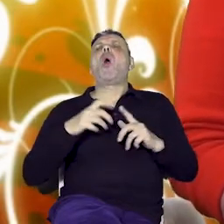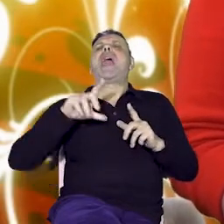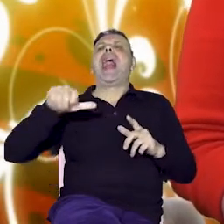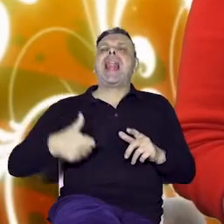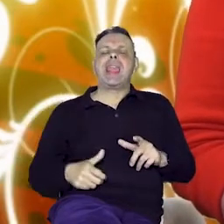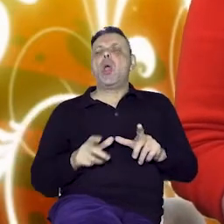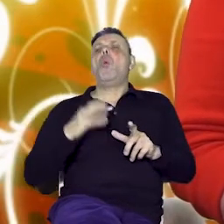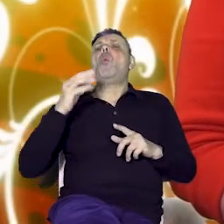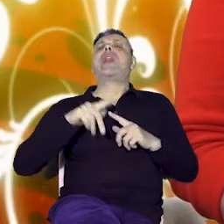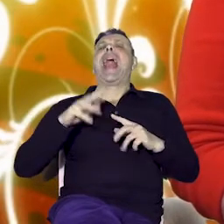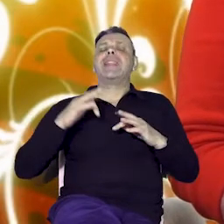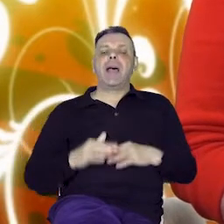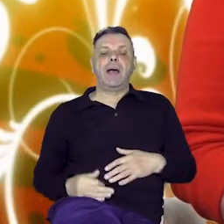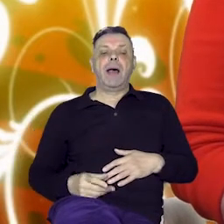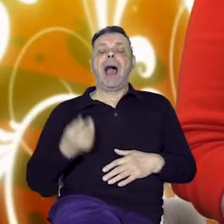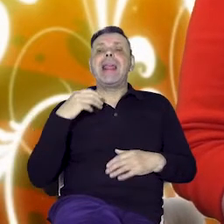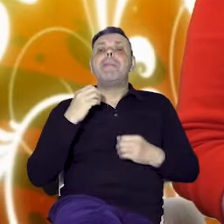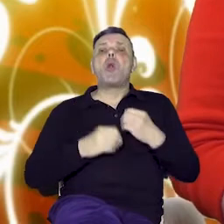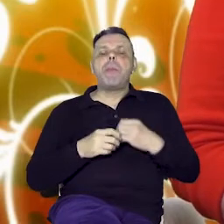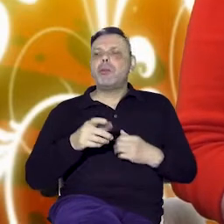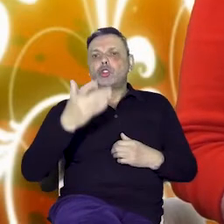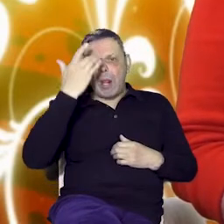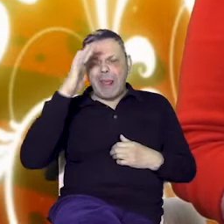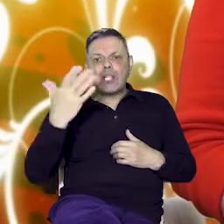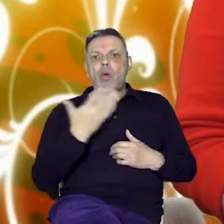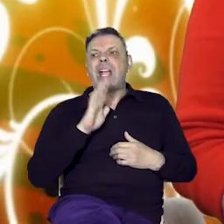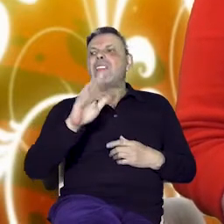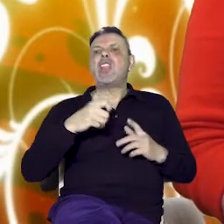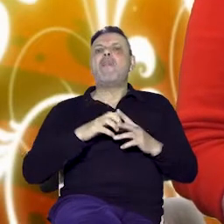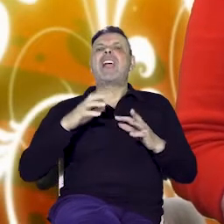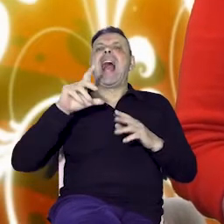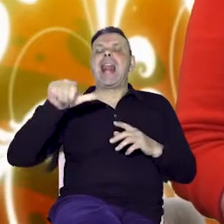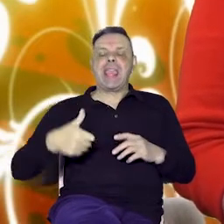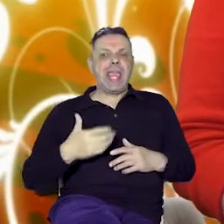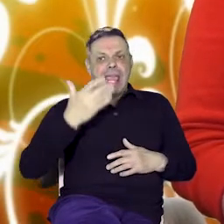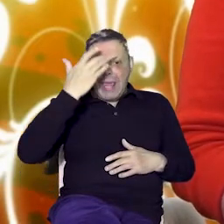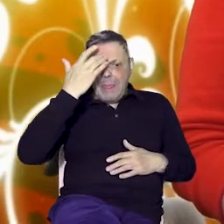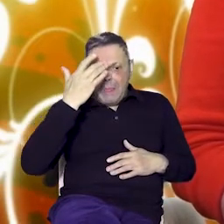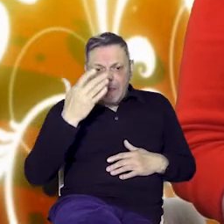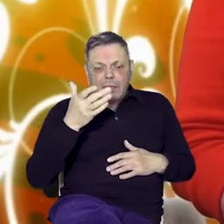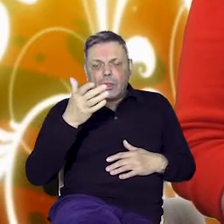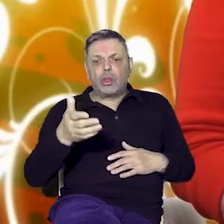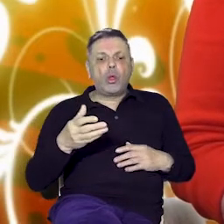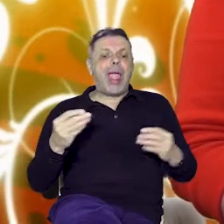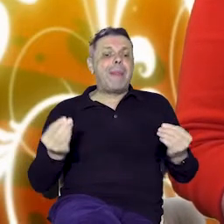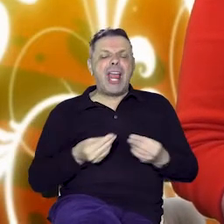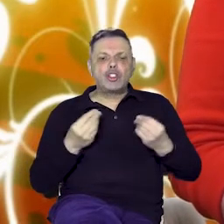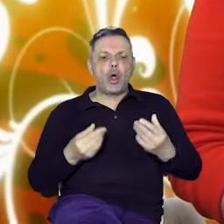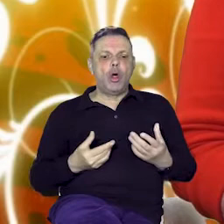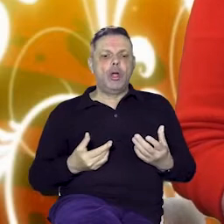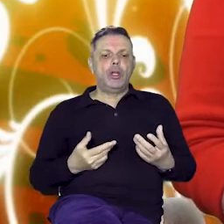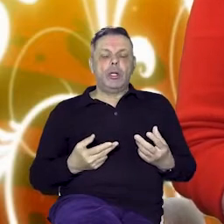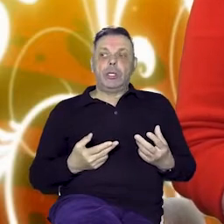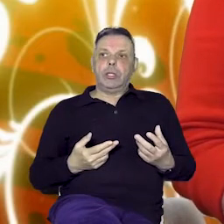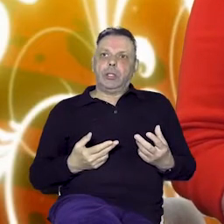urata. Znate koji je problem? To što oni ne znaju kakav je njihov kalij, ne znaju evo to je ono gdje je u stvari jako